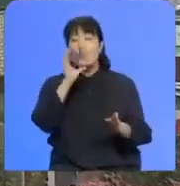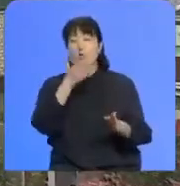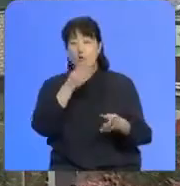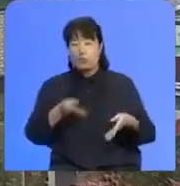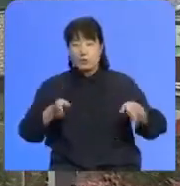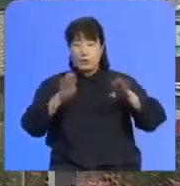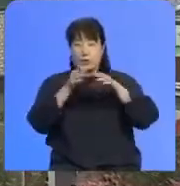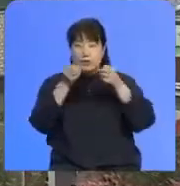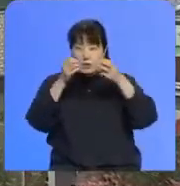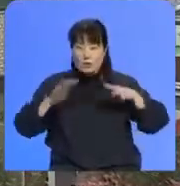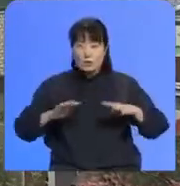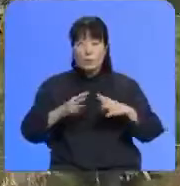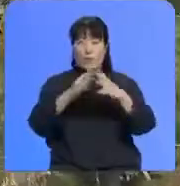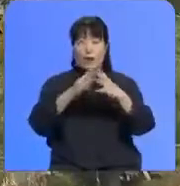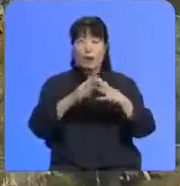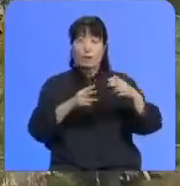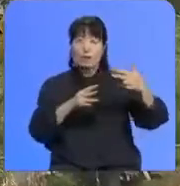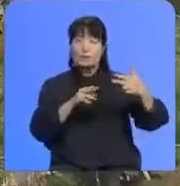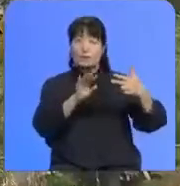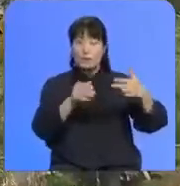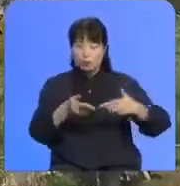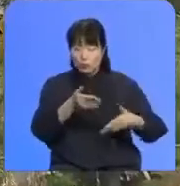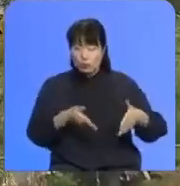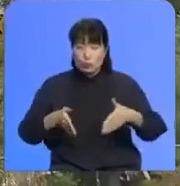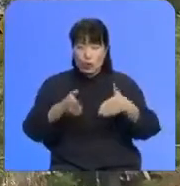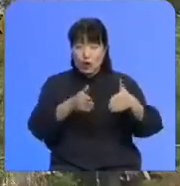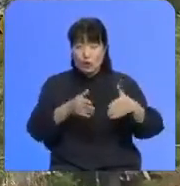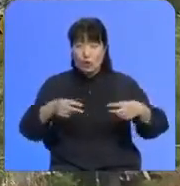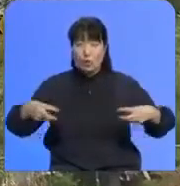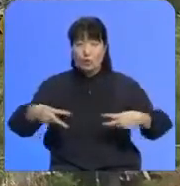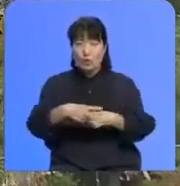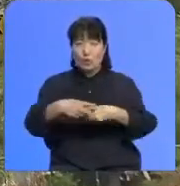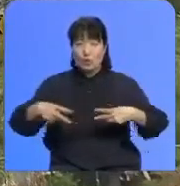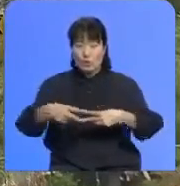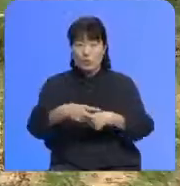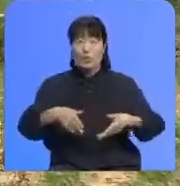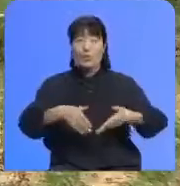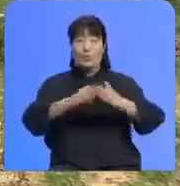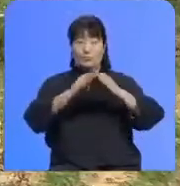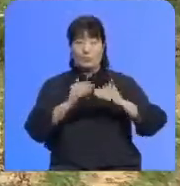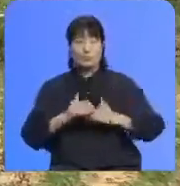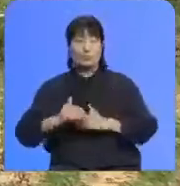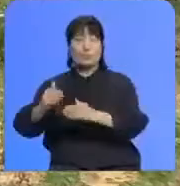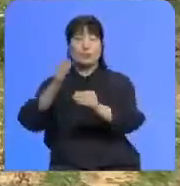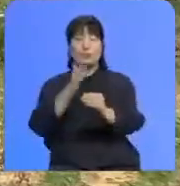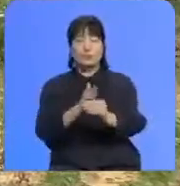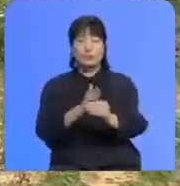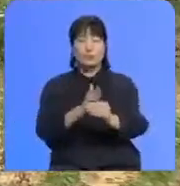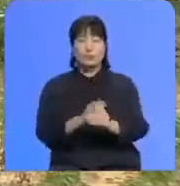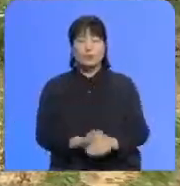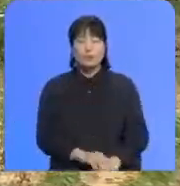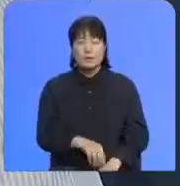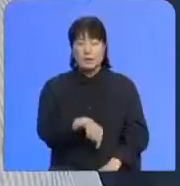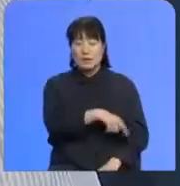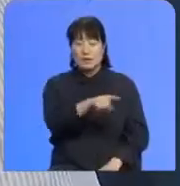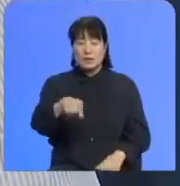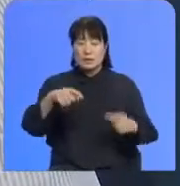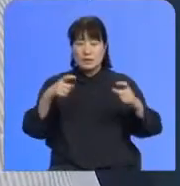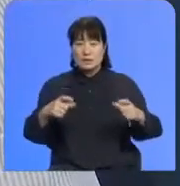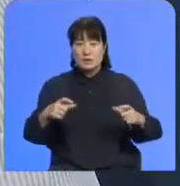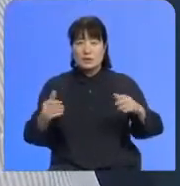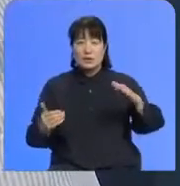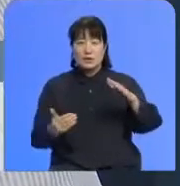신설과 7번 국도와 안인 삼거리를 잇는 왕복 4차선 도로 건설 등을 추진하고 있습니다. 이 지역에 최대